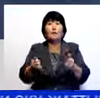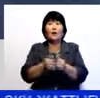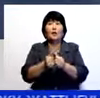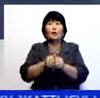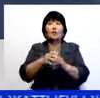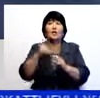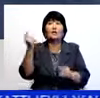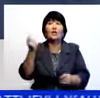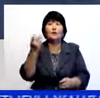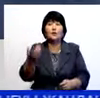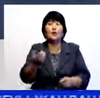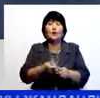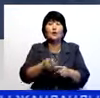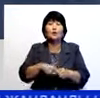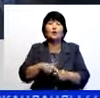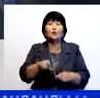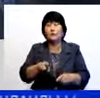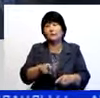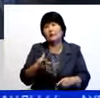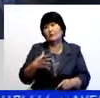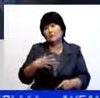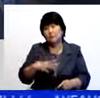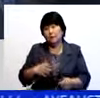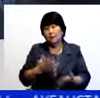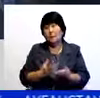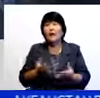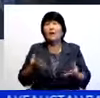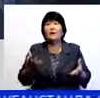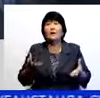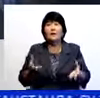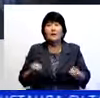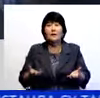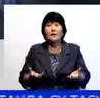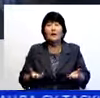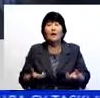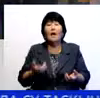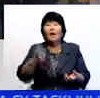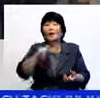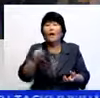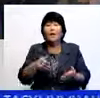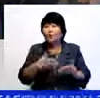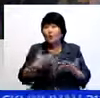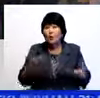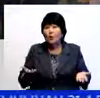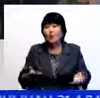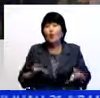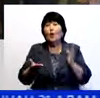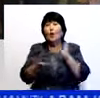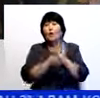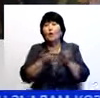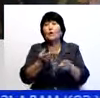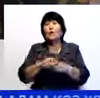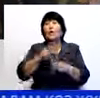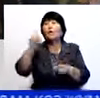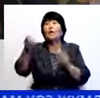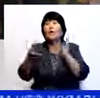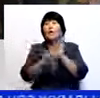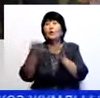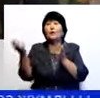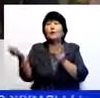сапқоздан. Соны мен ада болып отырмыз. Еді келіп, газ жоқ, отын жоқ. Былай қарай отын алайын десең